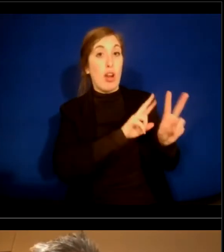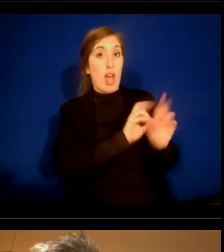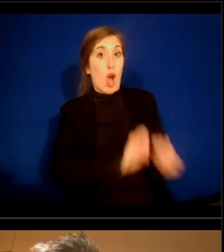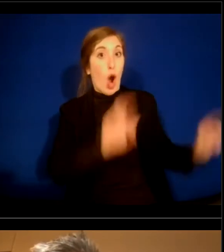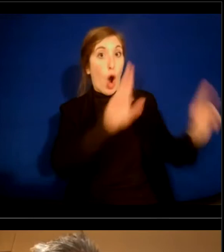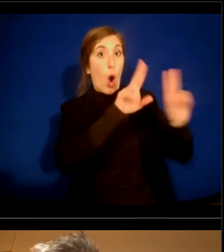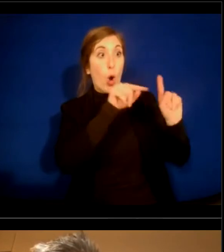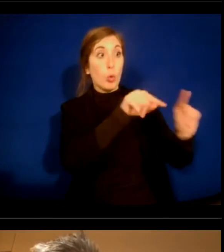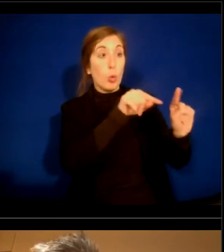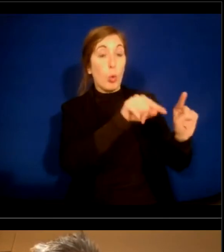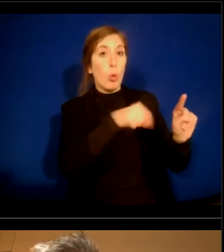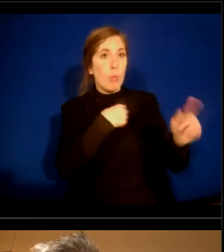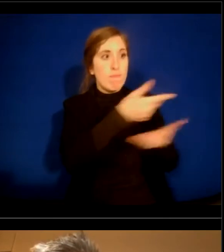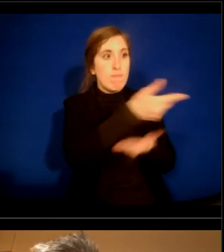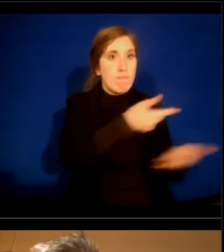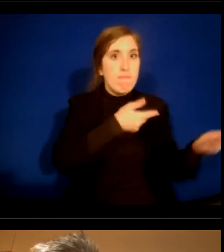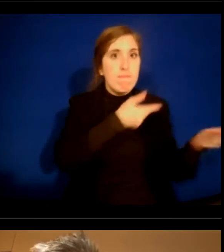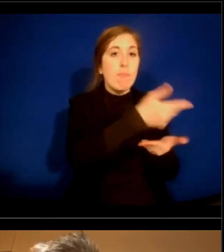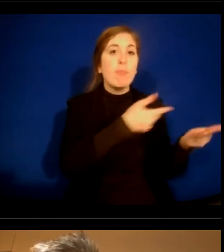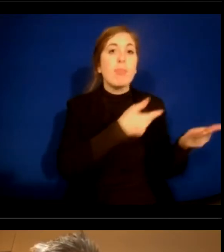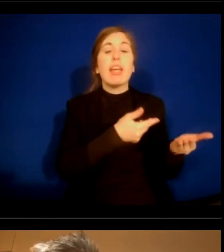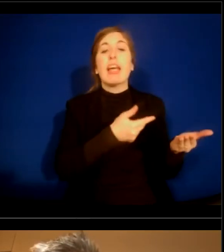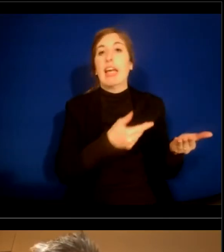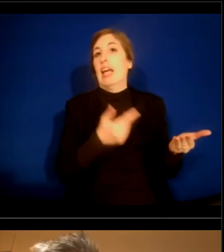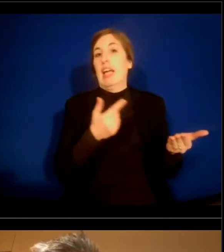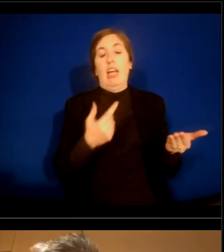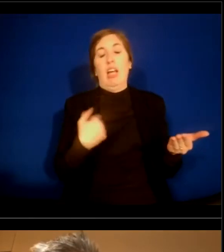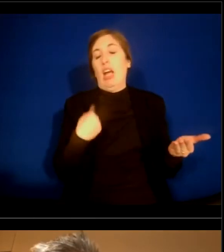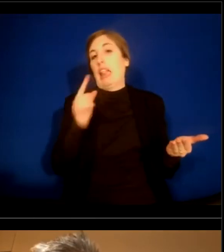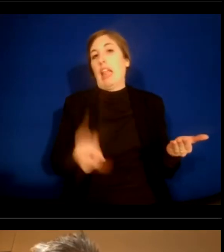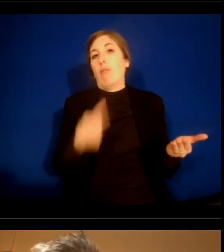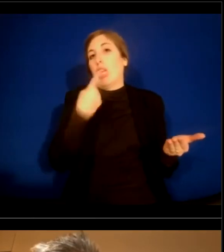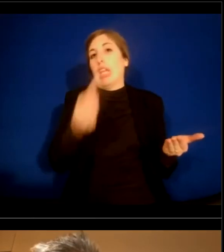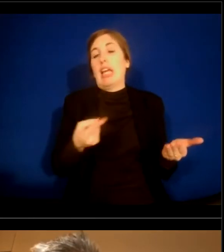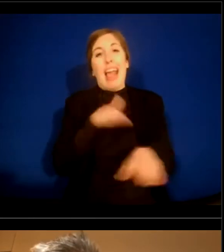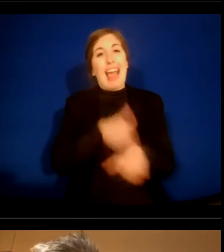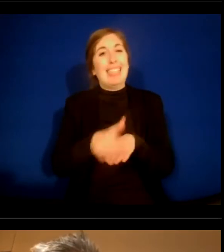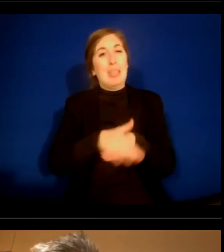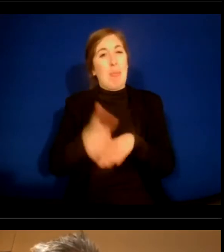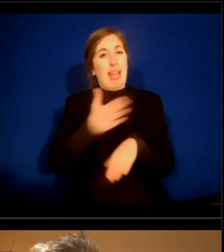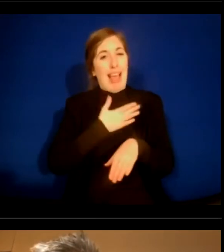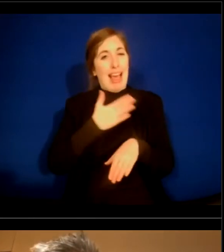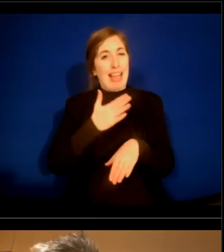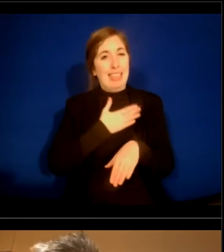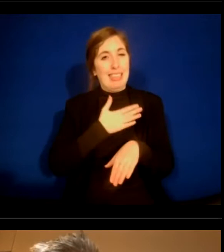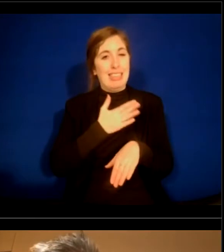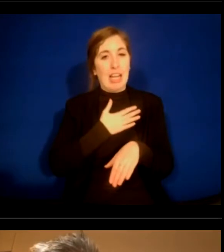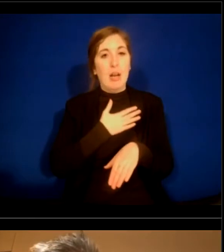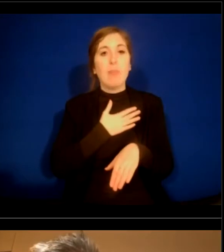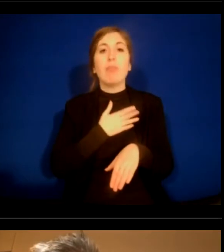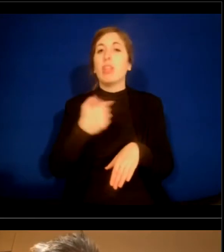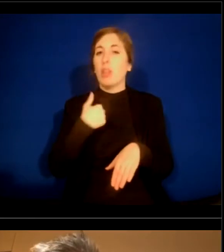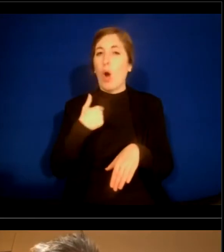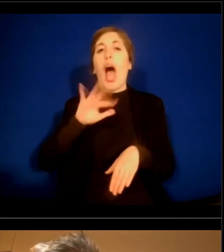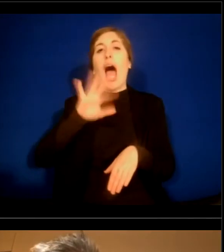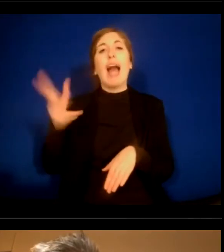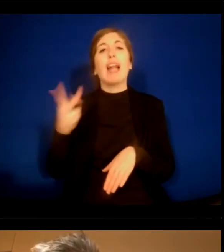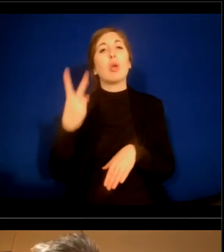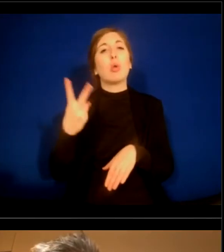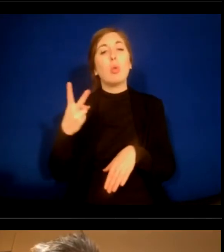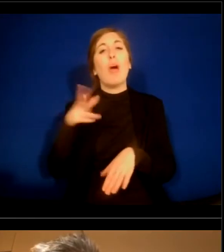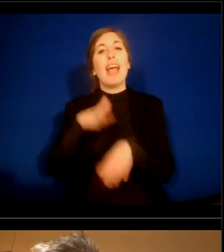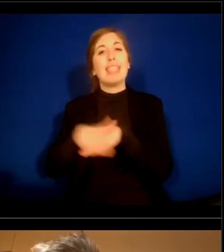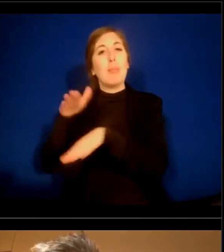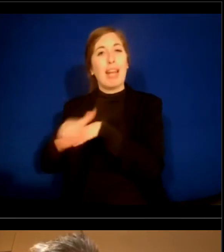e dirò... Secondo la mia esperienza, io ho lavorato in due altri contesti pseudo-emergenziali, la